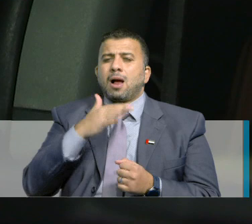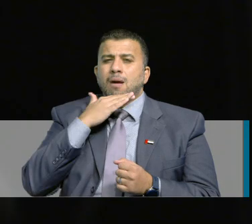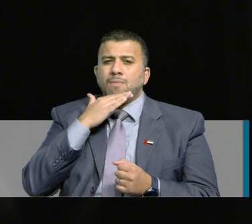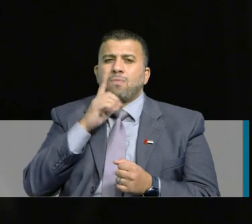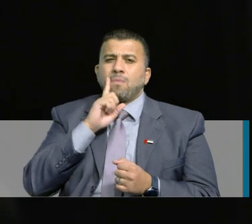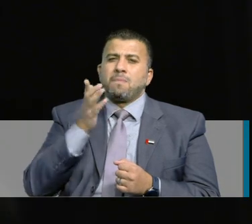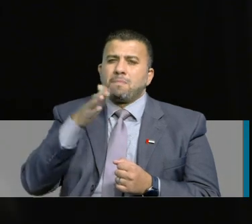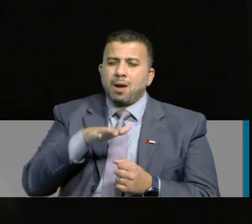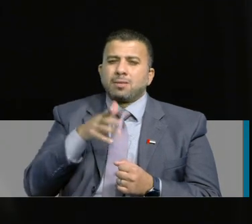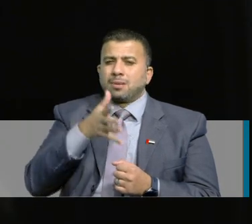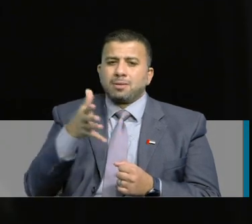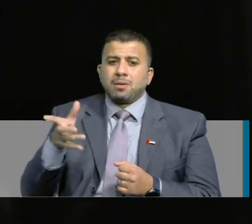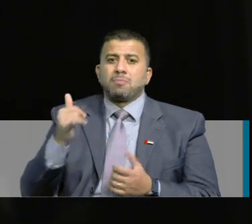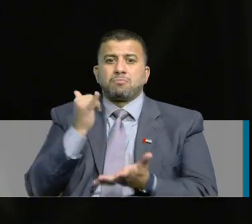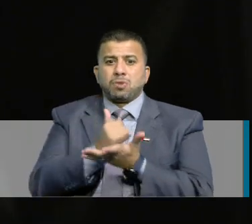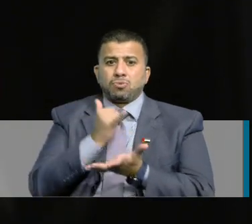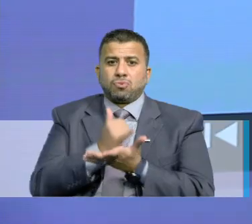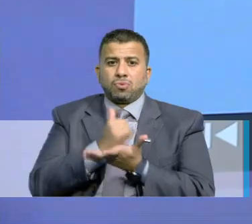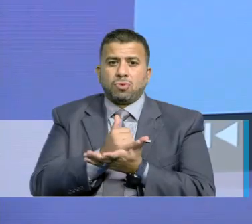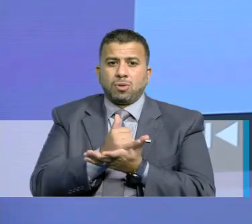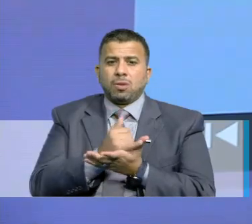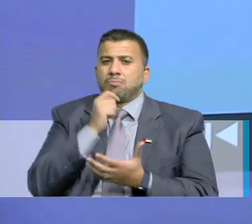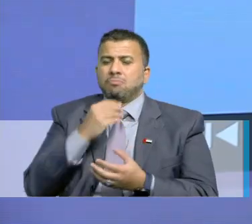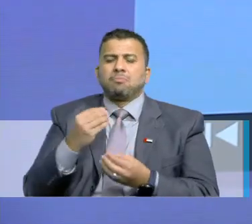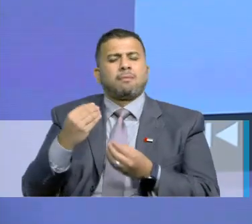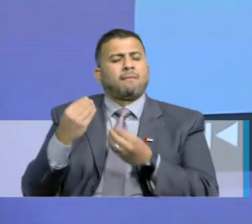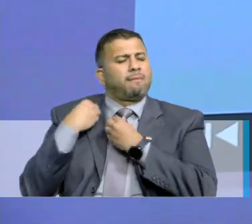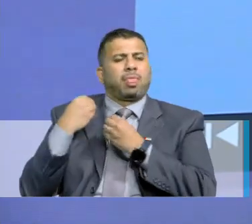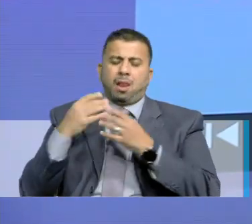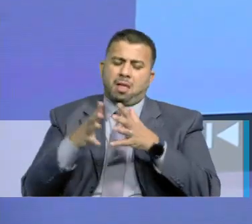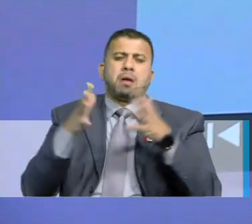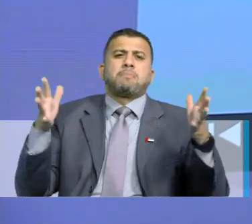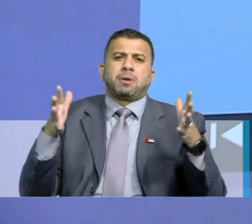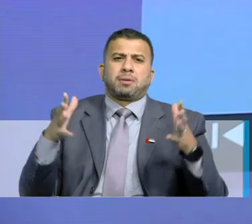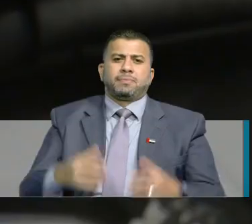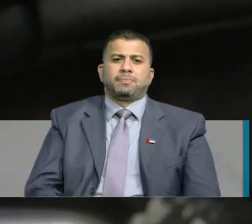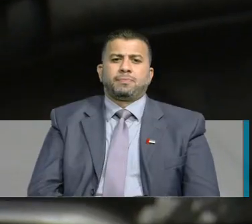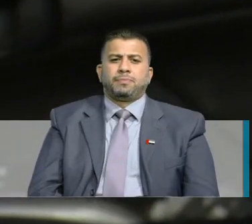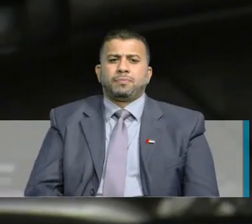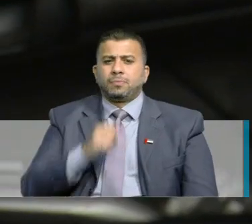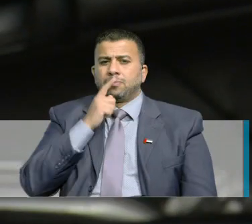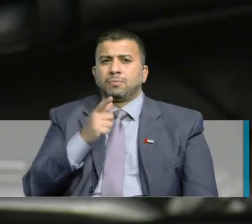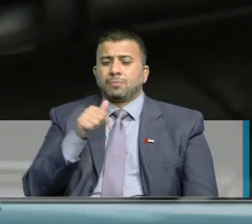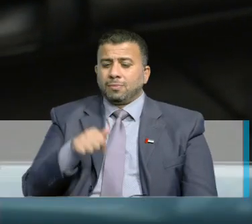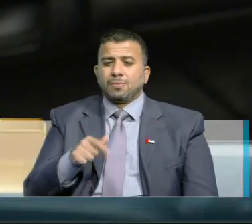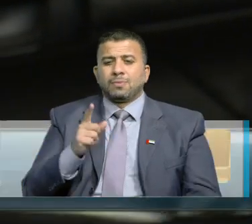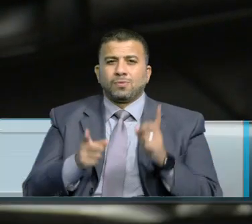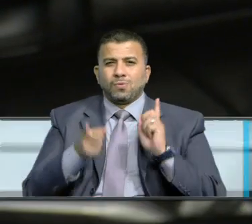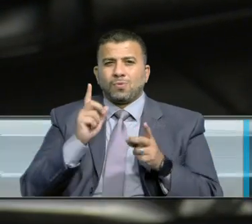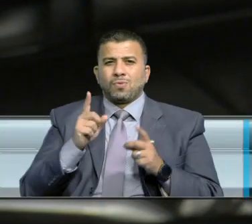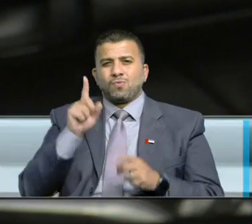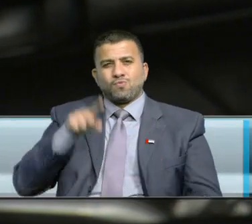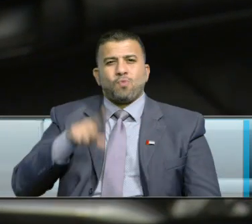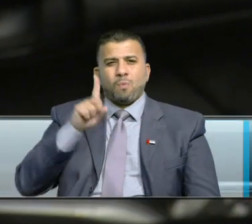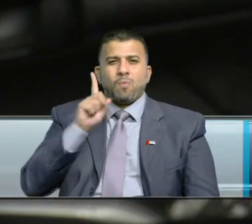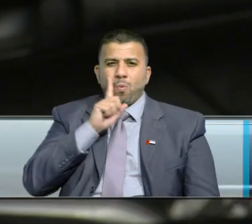منهم تجمع بين المسؤولية والفضل الكبير. بهالمناسبة العظيمة بحب أقدم